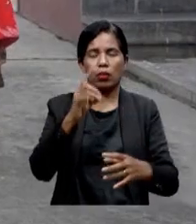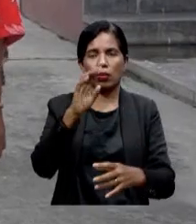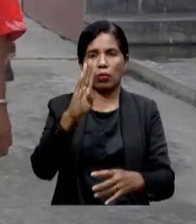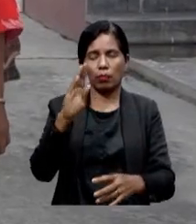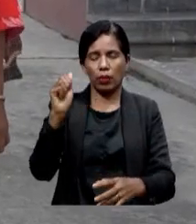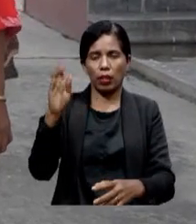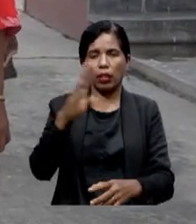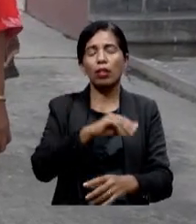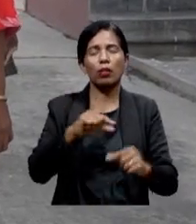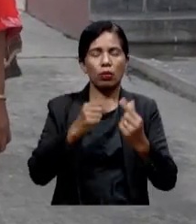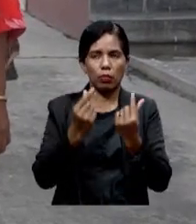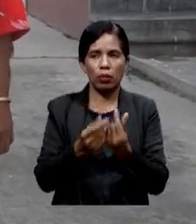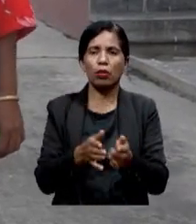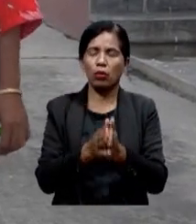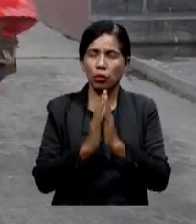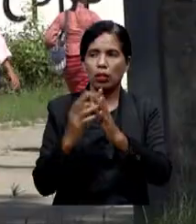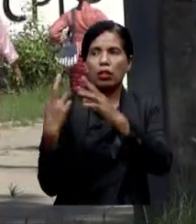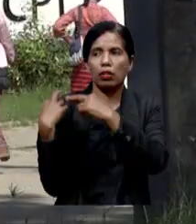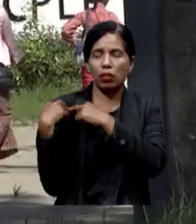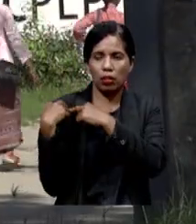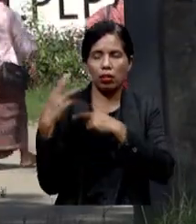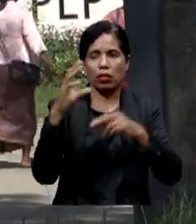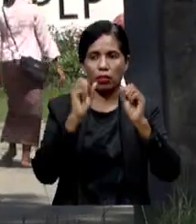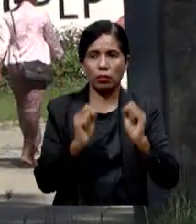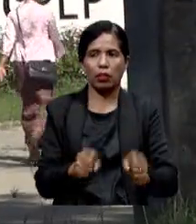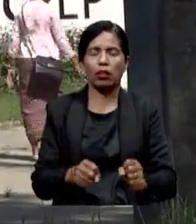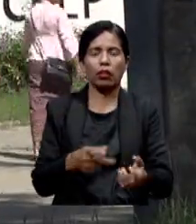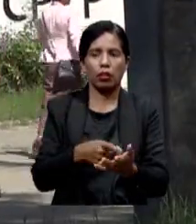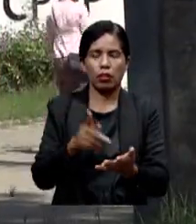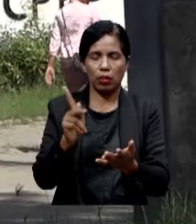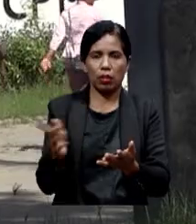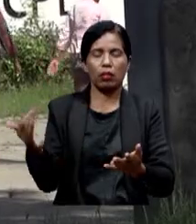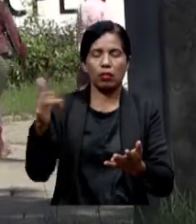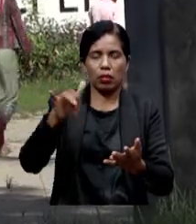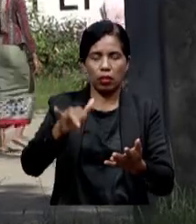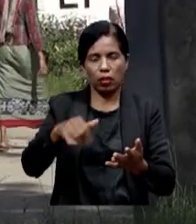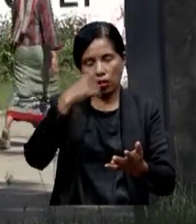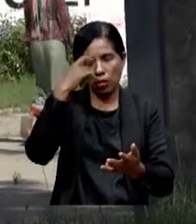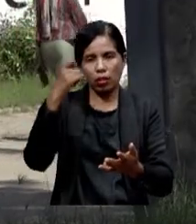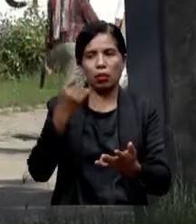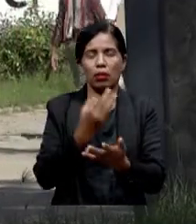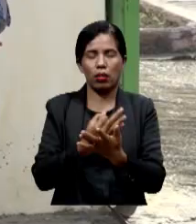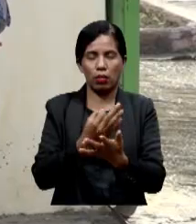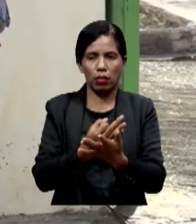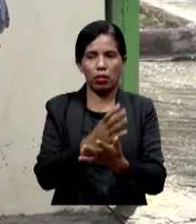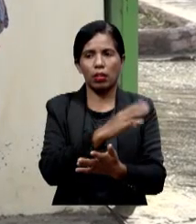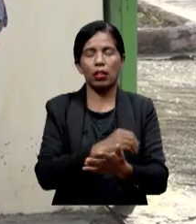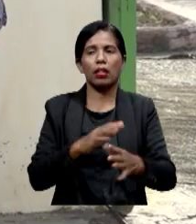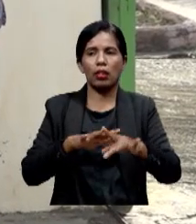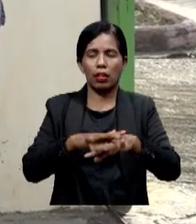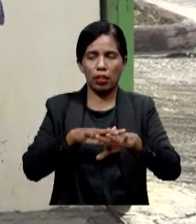nune Grupo Hirakne hus responsável Expo refere, atu selu indemnização, tamba financiamento ba produção tai